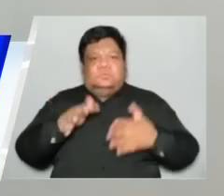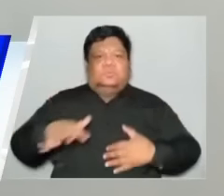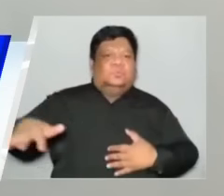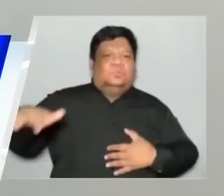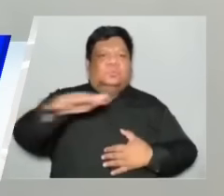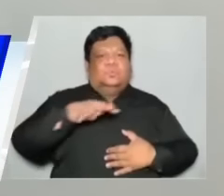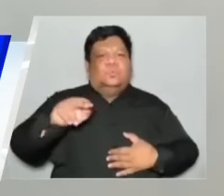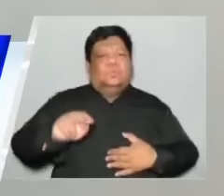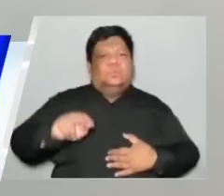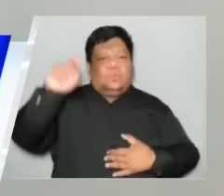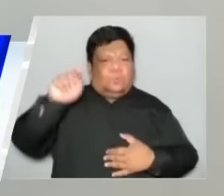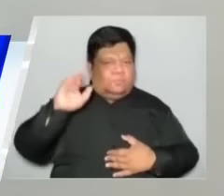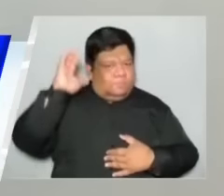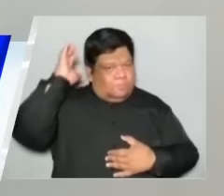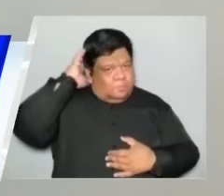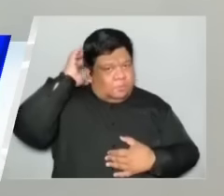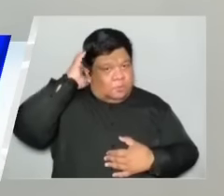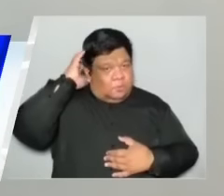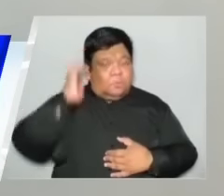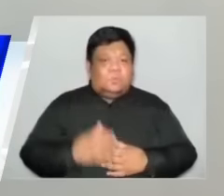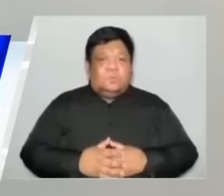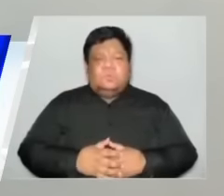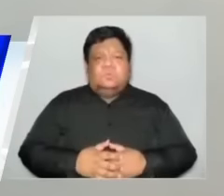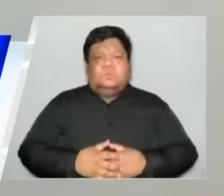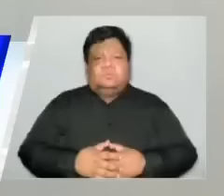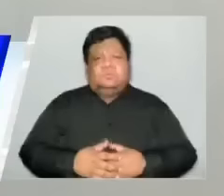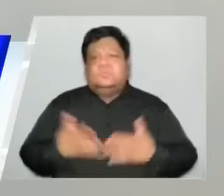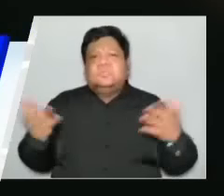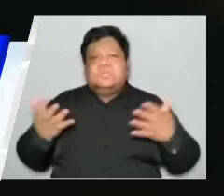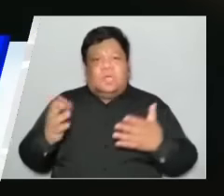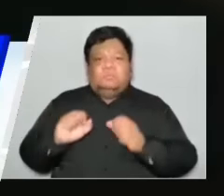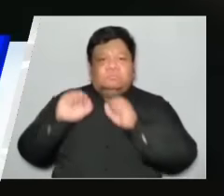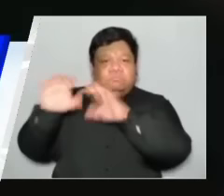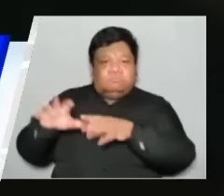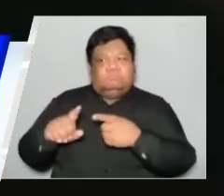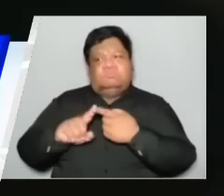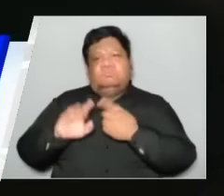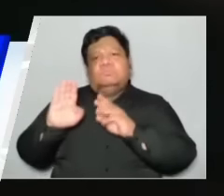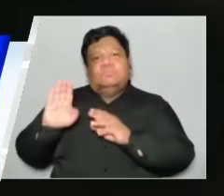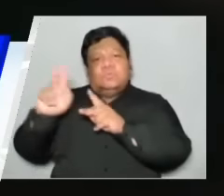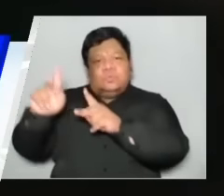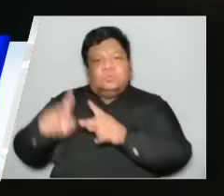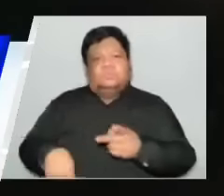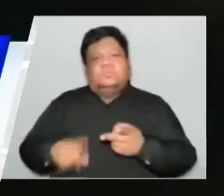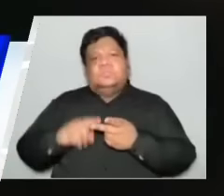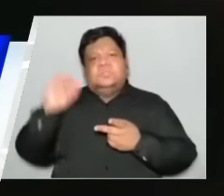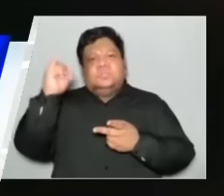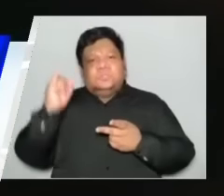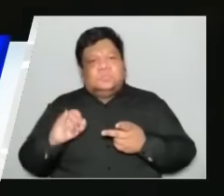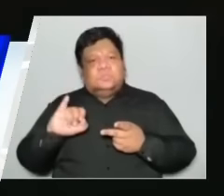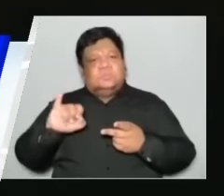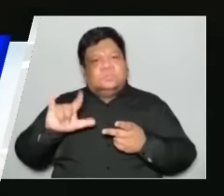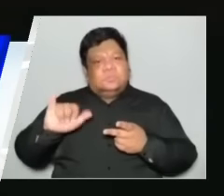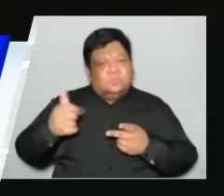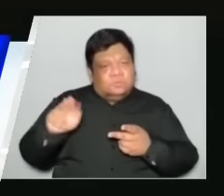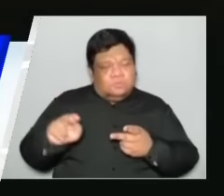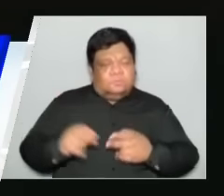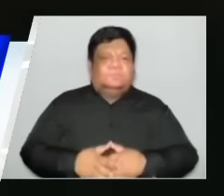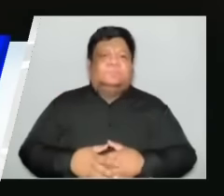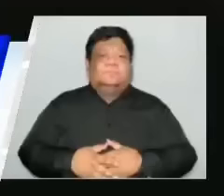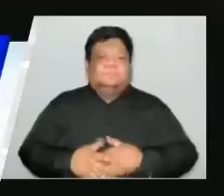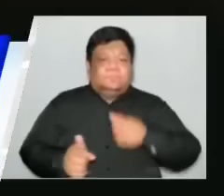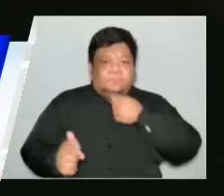no? Binabagsak sa Bukidnon, binabagsak sa Iligan. Huli sa operasyon ang 7 personalidad, ngunit nakatakas